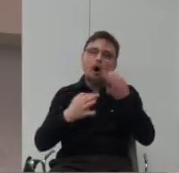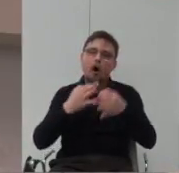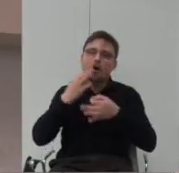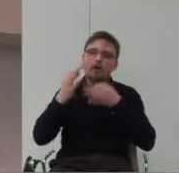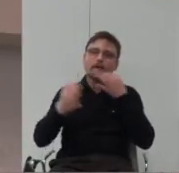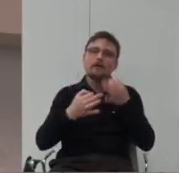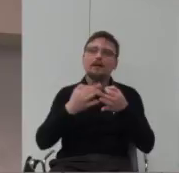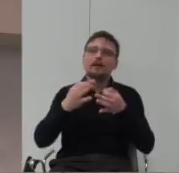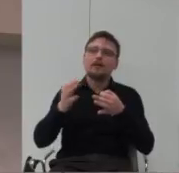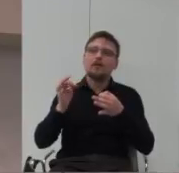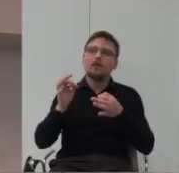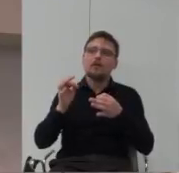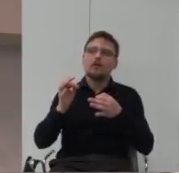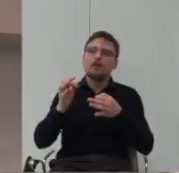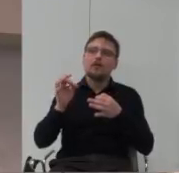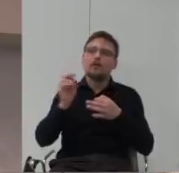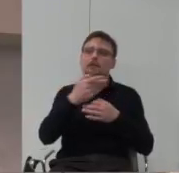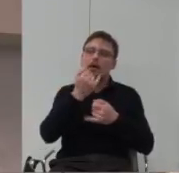w bardzo ciekawy sposób